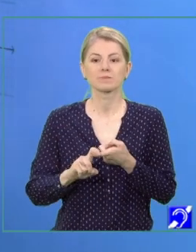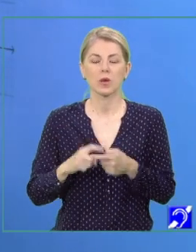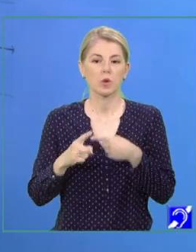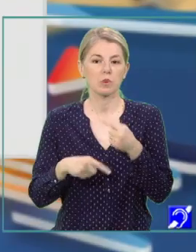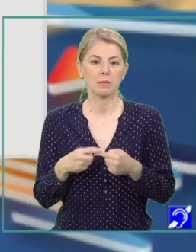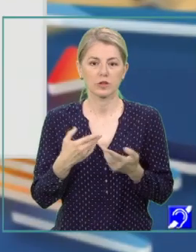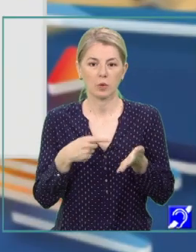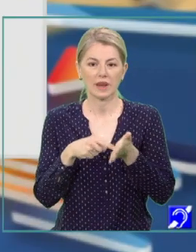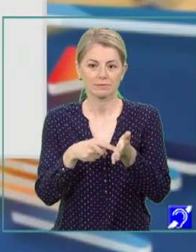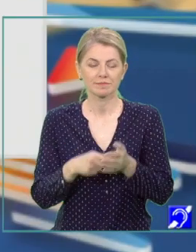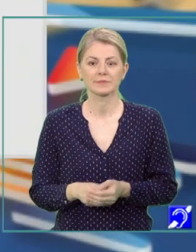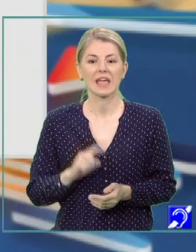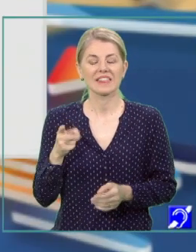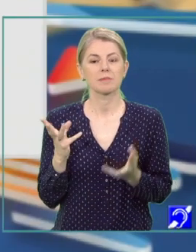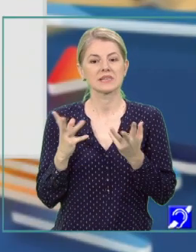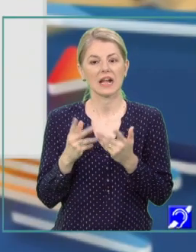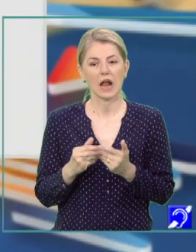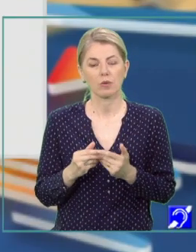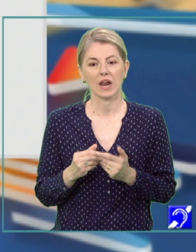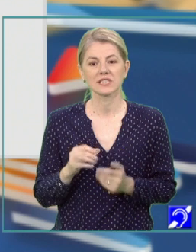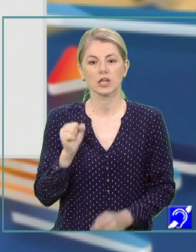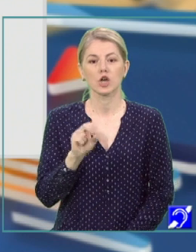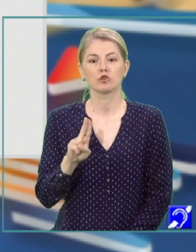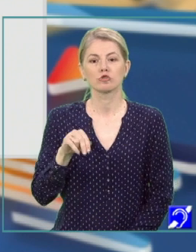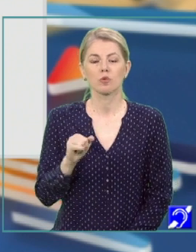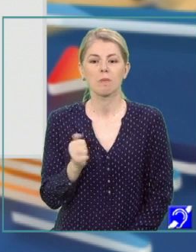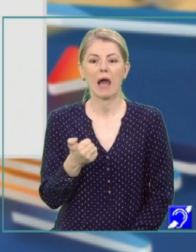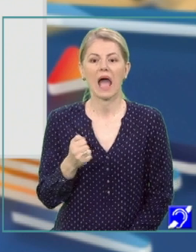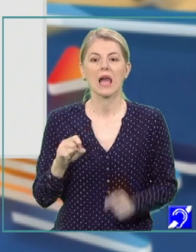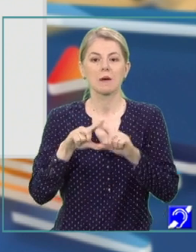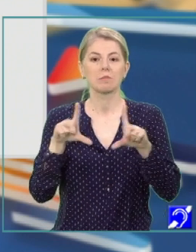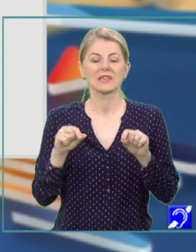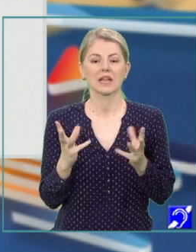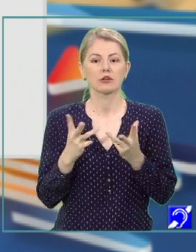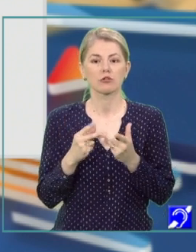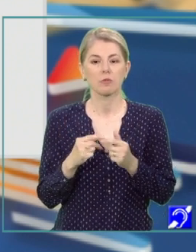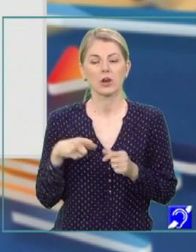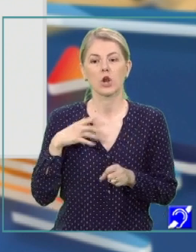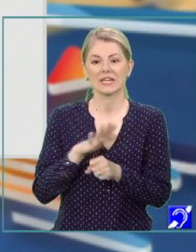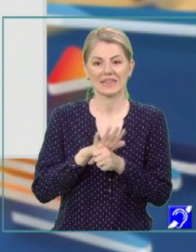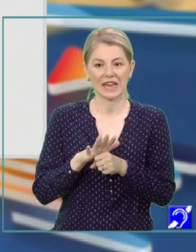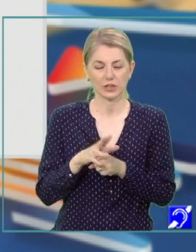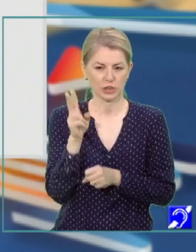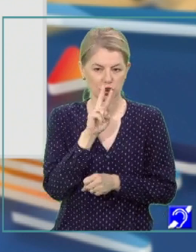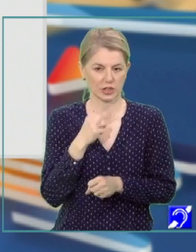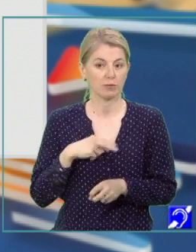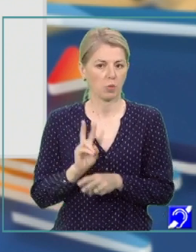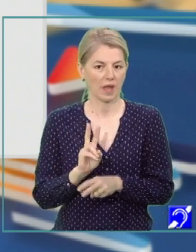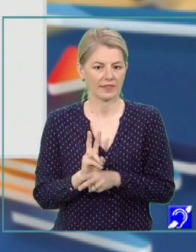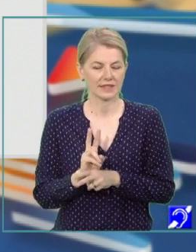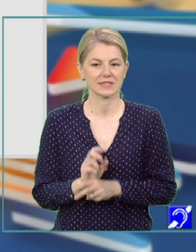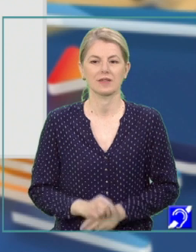următorul lucru. Trebuie să calculați suma pătratelor numerelor întregi, citim cu atenție,